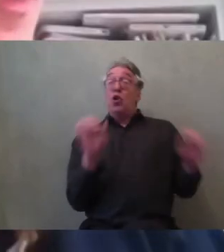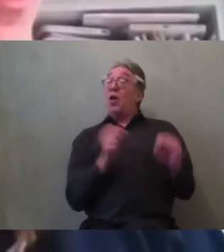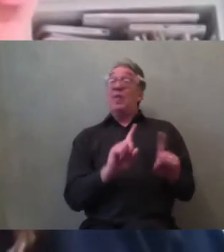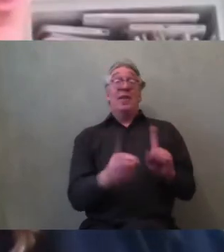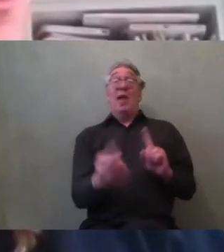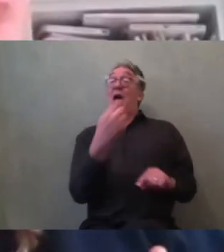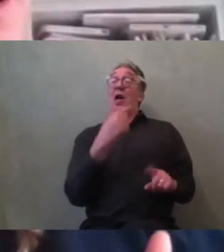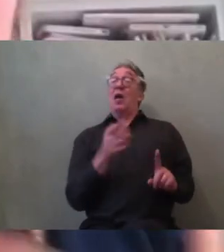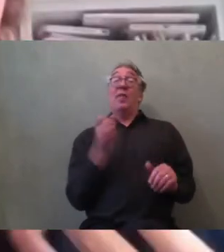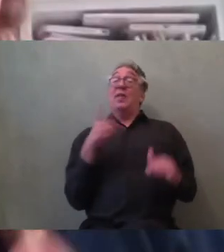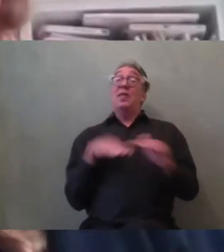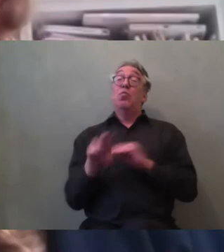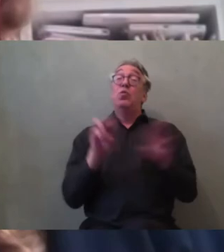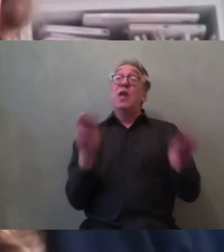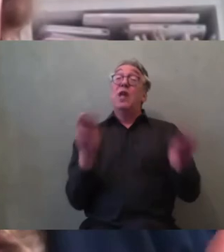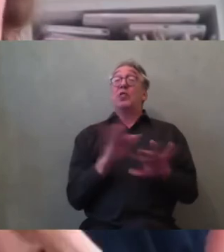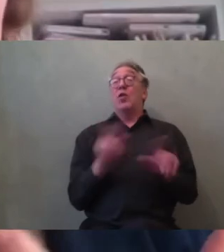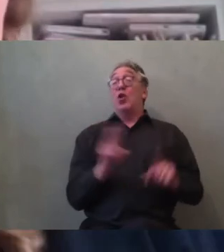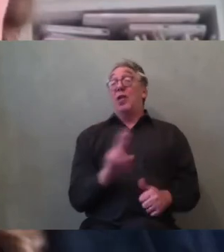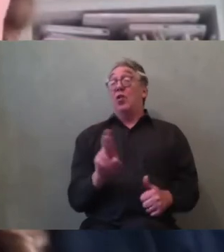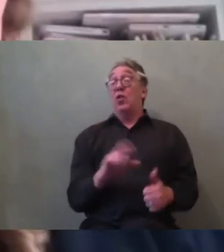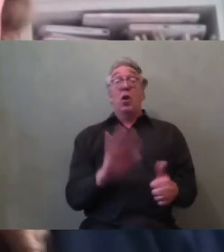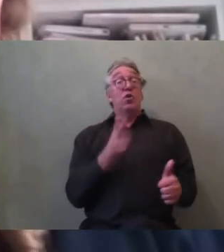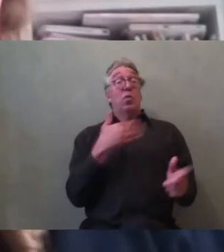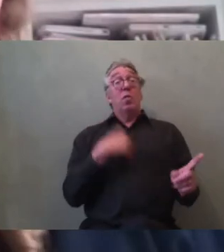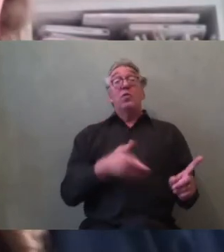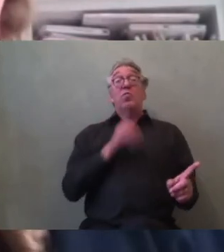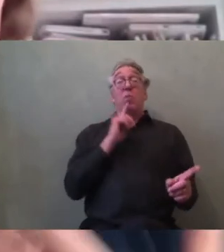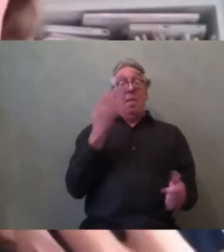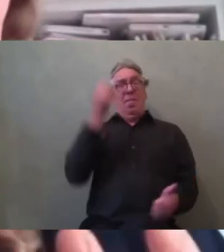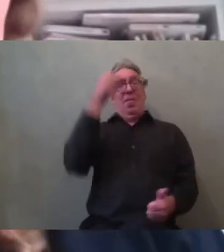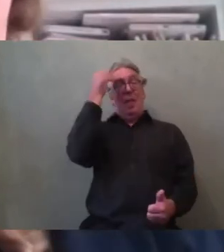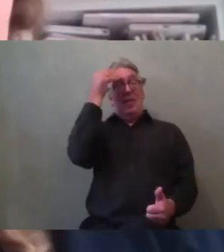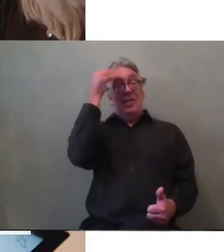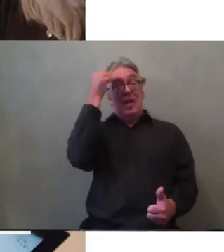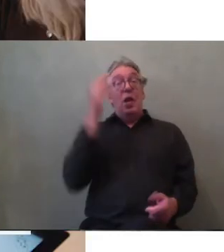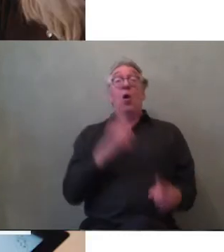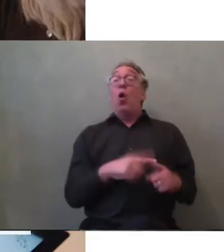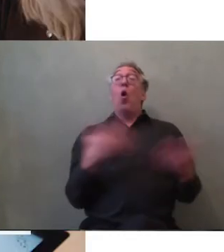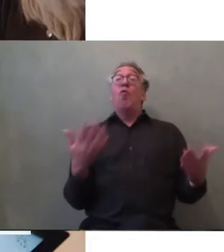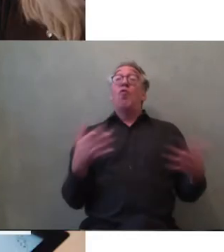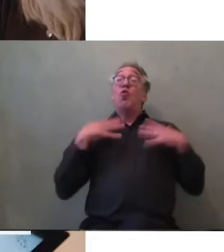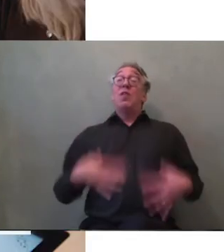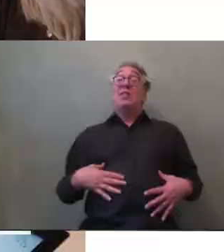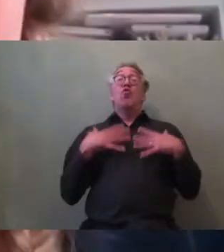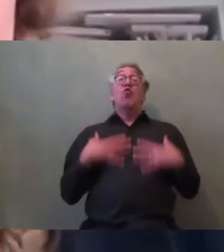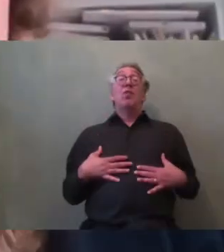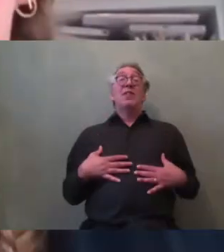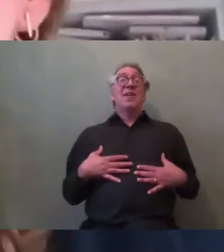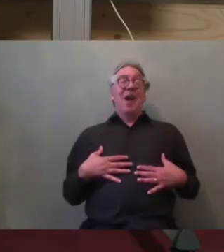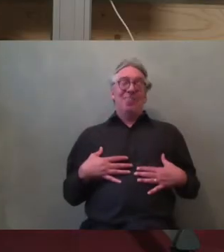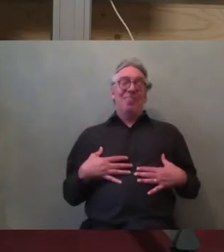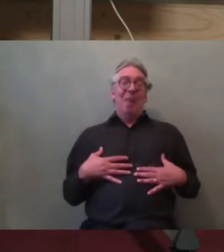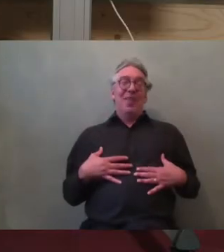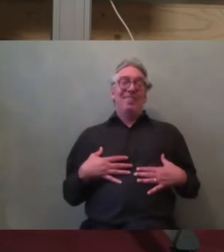ze bijvoorbeeld weliswaar dementie hebben, maar bijvoorbeeld fysiek niet naar het museum kunnen komen, omdat ze bijvoorbeeld dat